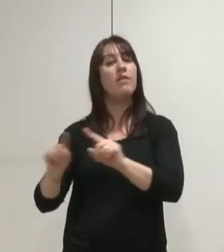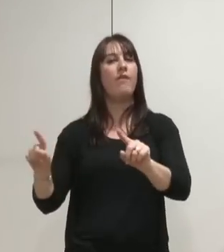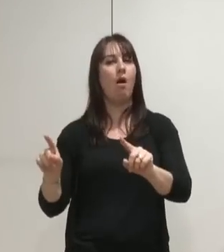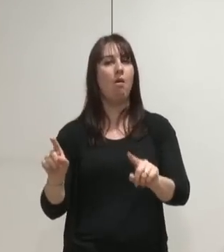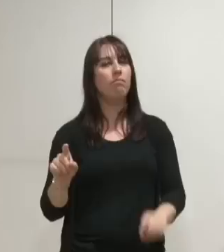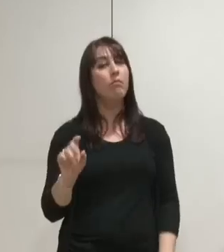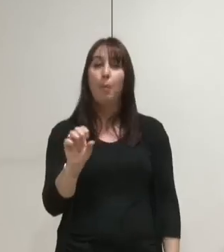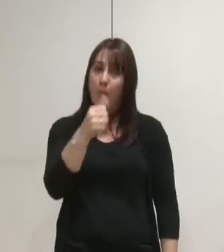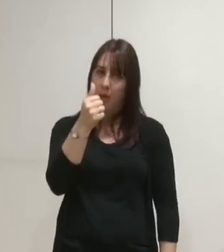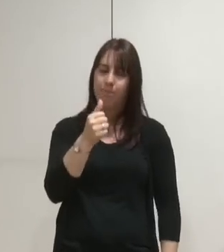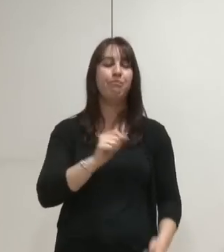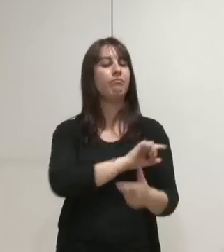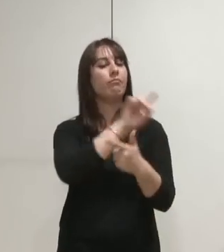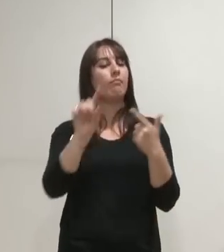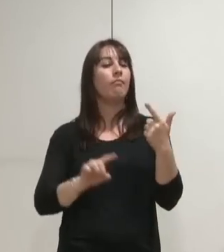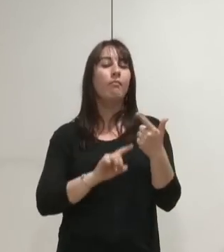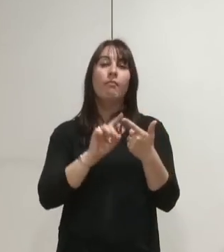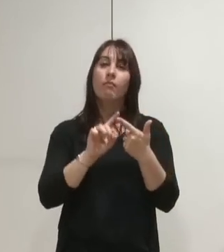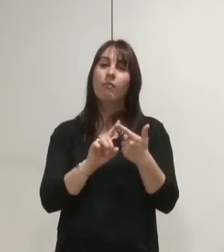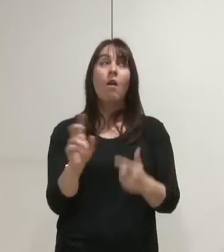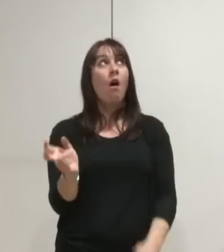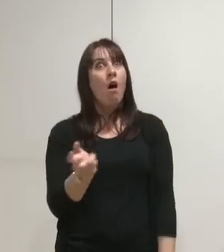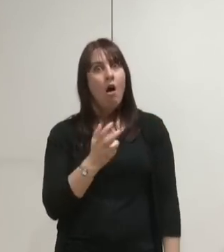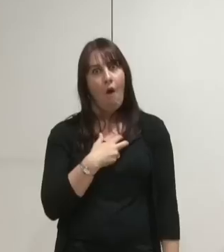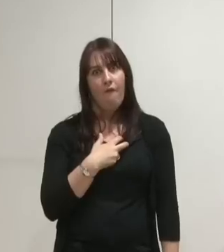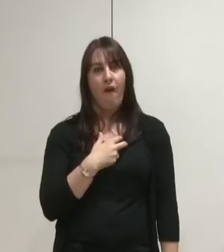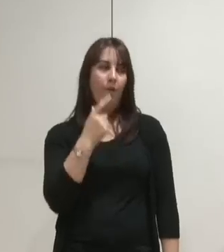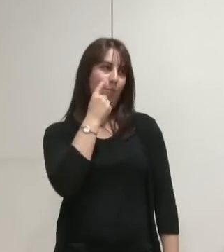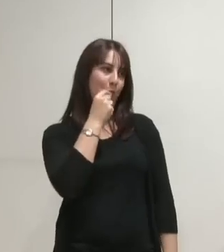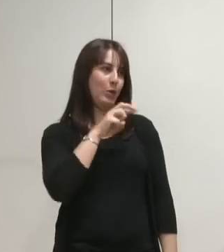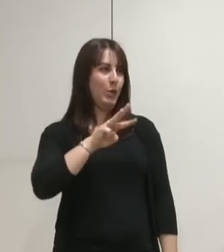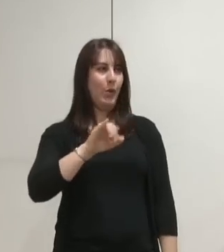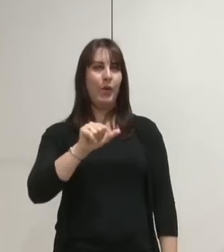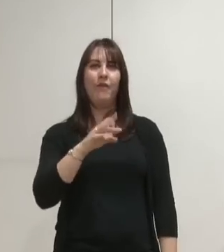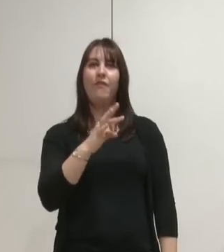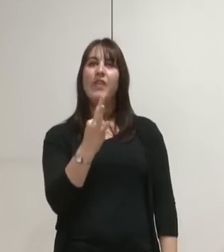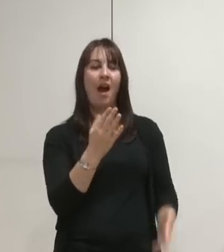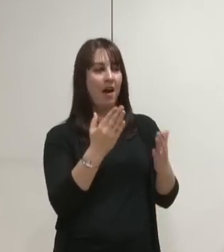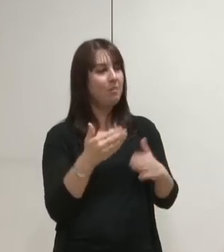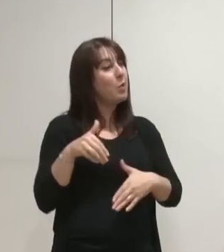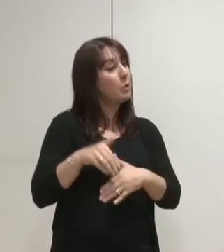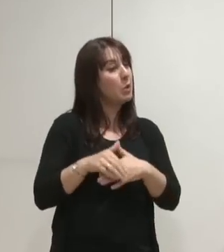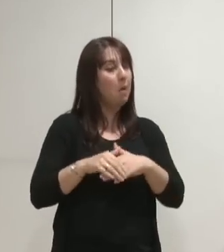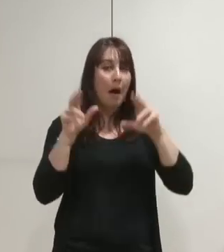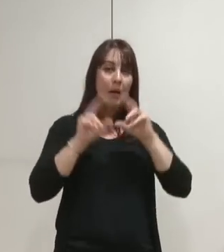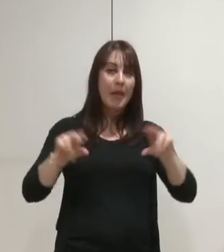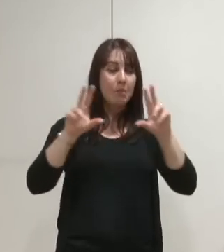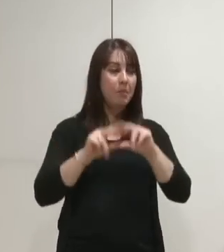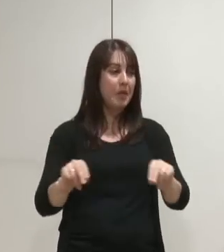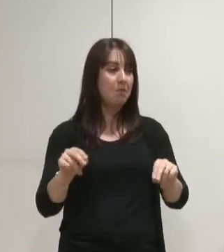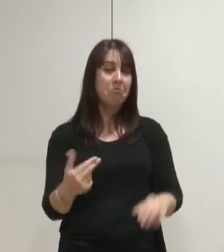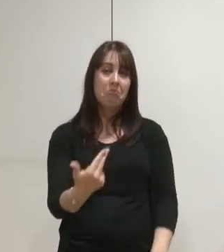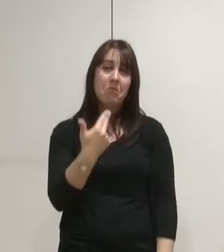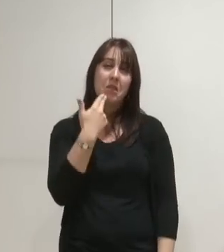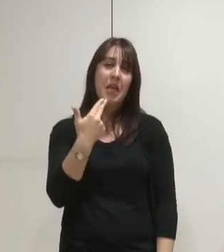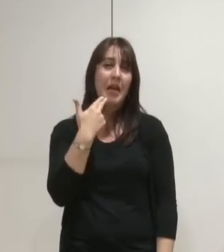la deuxième chose c'est que enfin Monsieur Viard vous avez évoqué ce soir l'extraordinaire qualité du